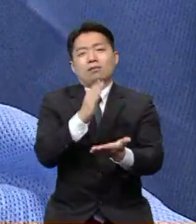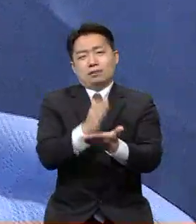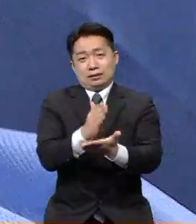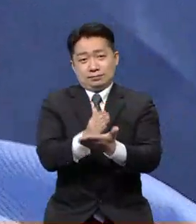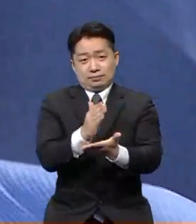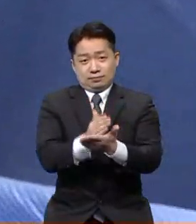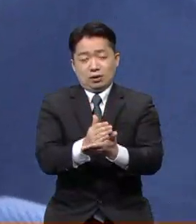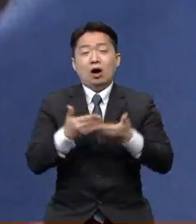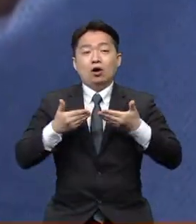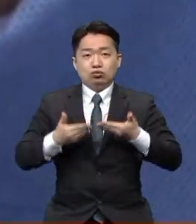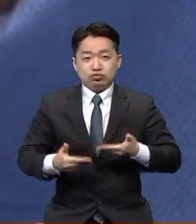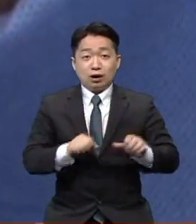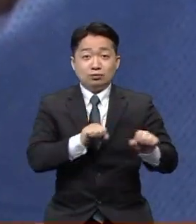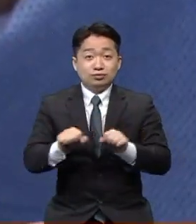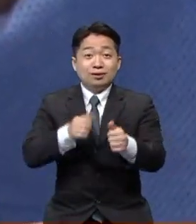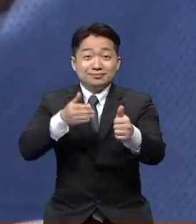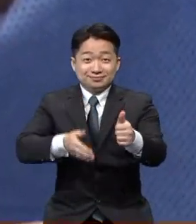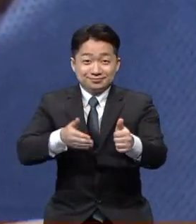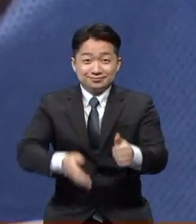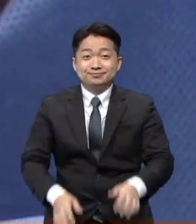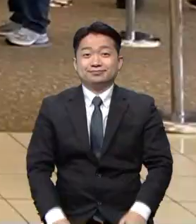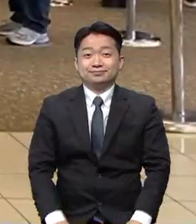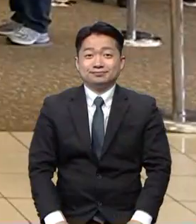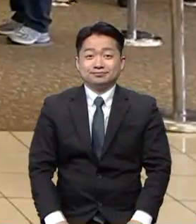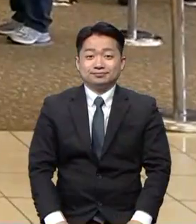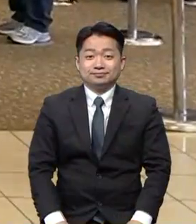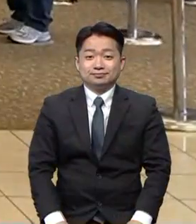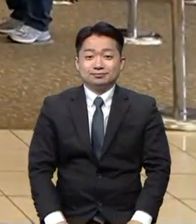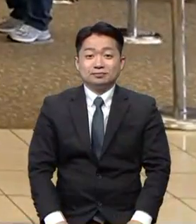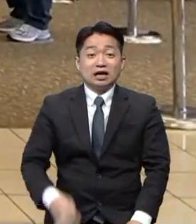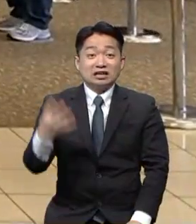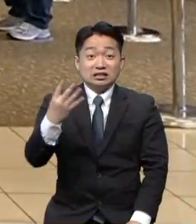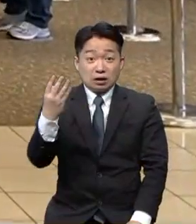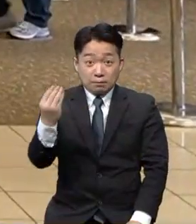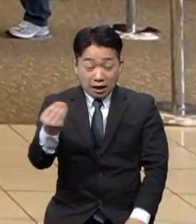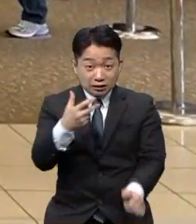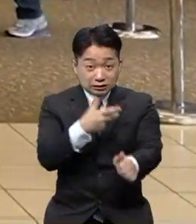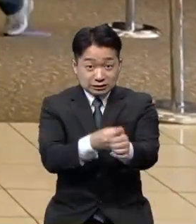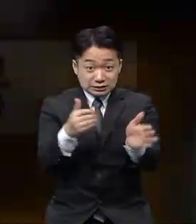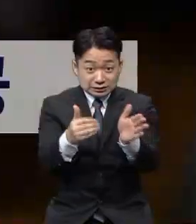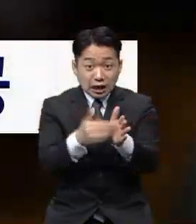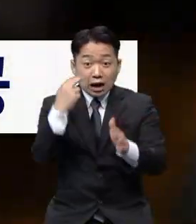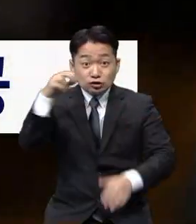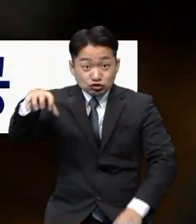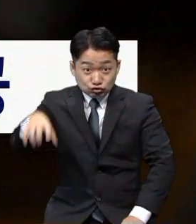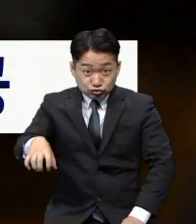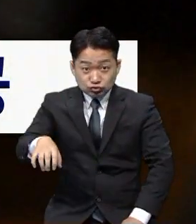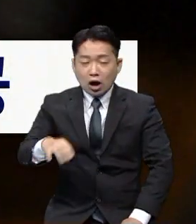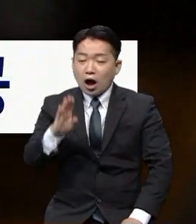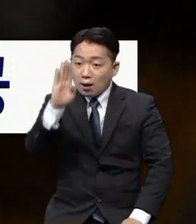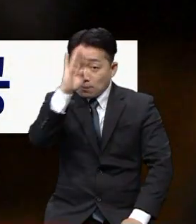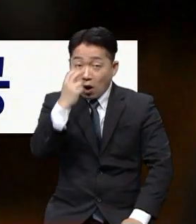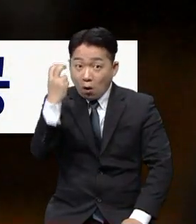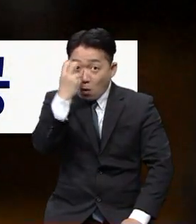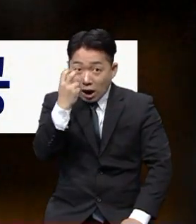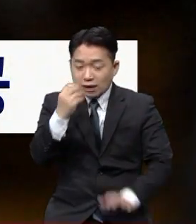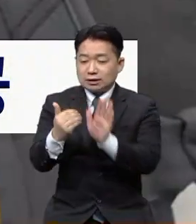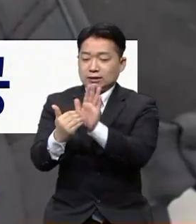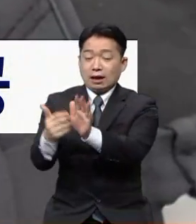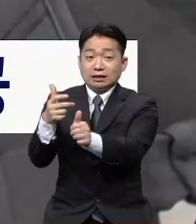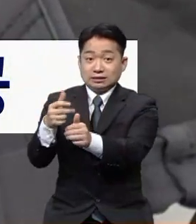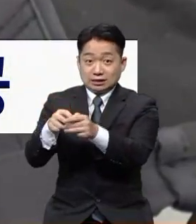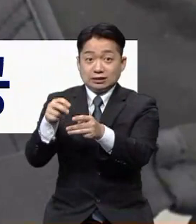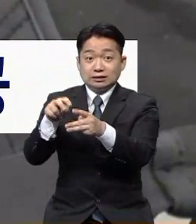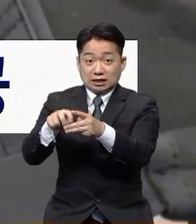말고 차분히 대응할 것을 조언하고 있습니다. 4천만 명 이상이 접종을 마친 미국의 질병통제예방센터는